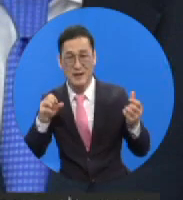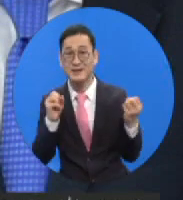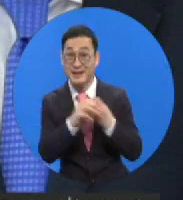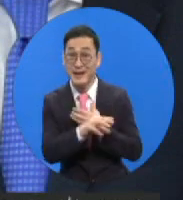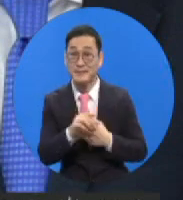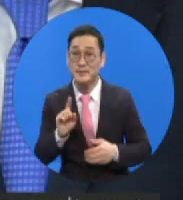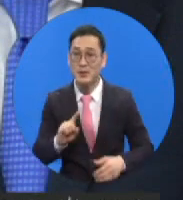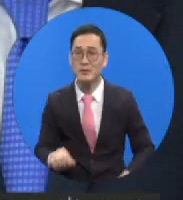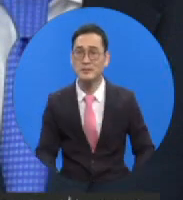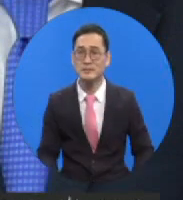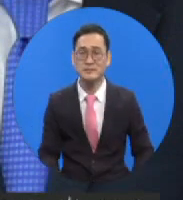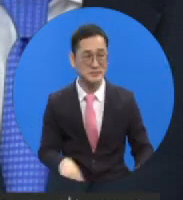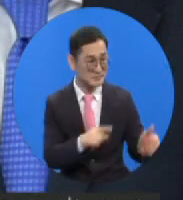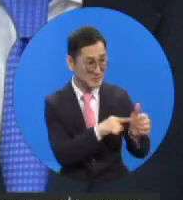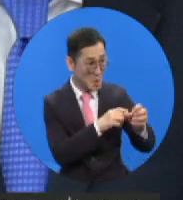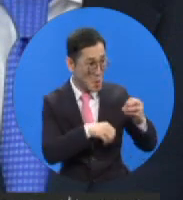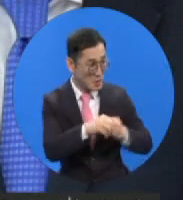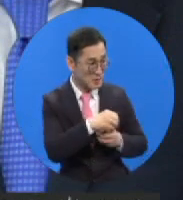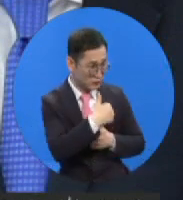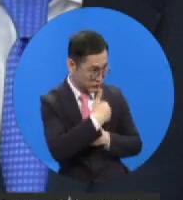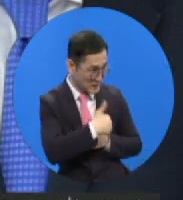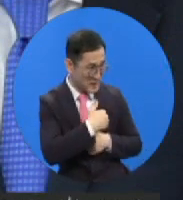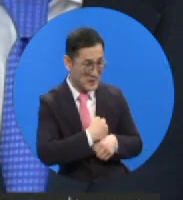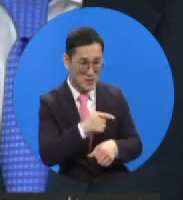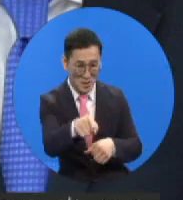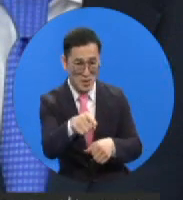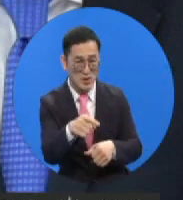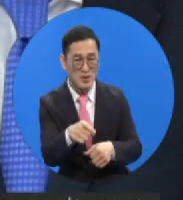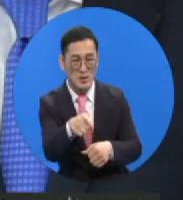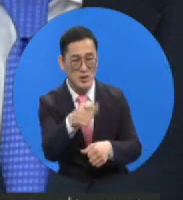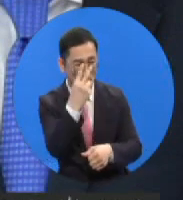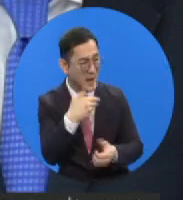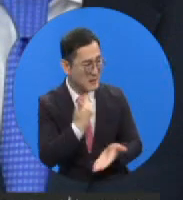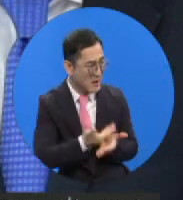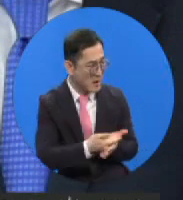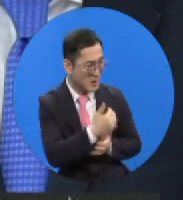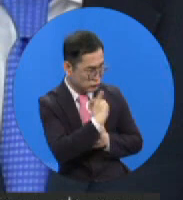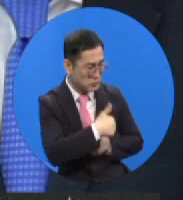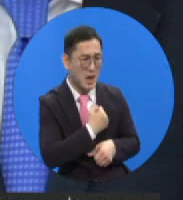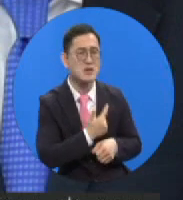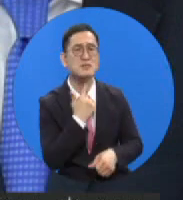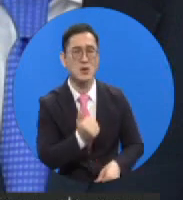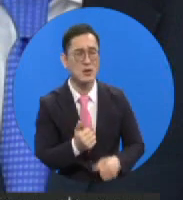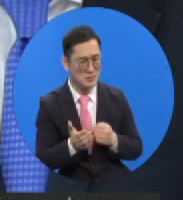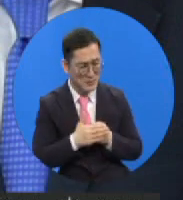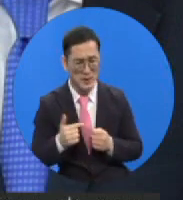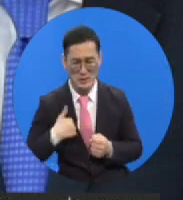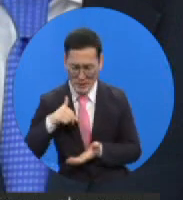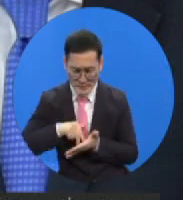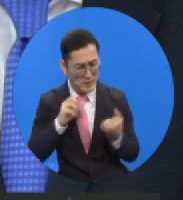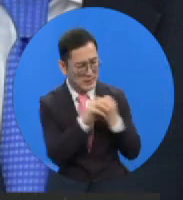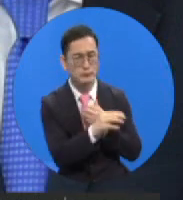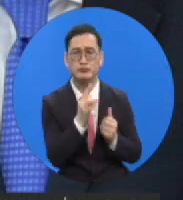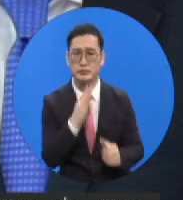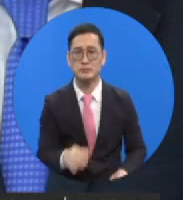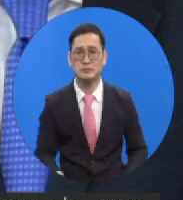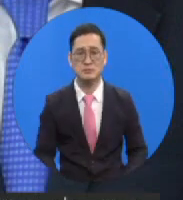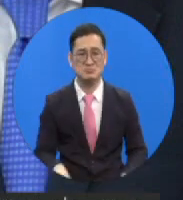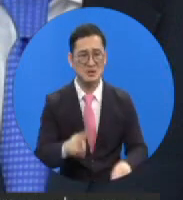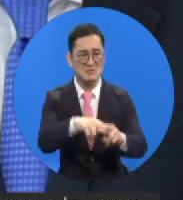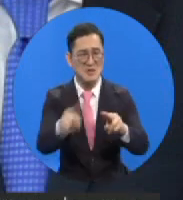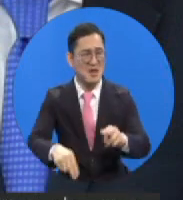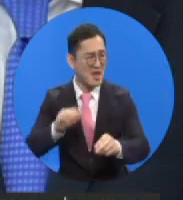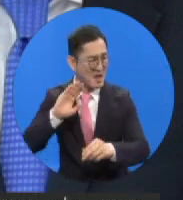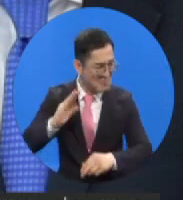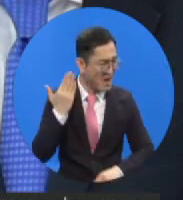있습니다. 박 전 장관이 오히려 윤 총장에게 조국을 선처해달라고 부탁했다. 그래서 언론적인 답변을 했을 뿐이다. 낙마시켜야 한다고 말한